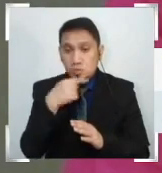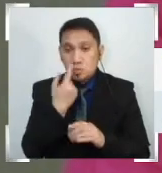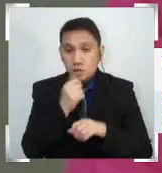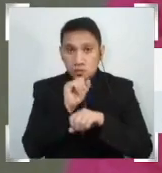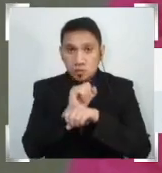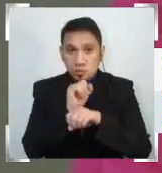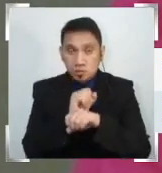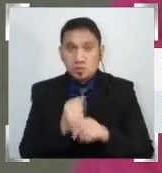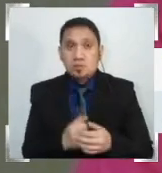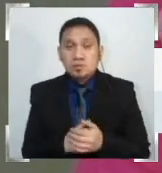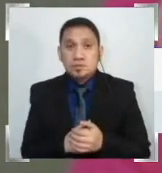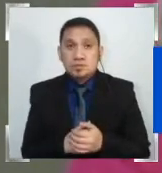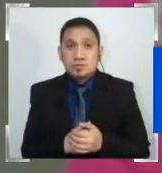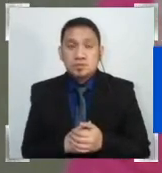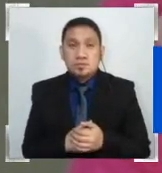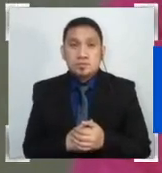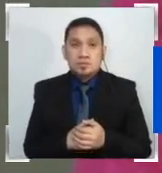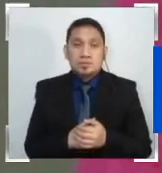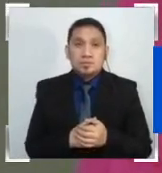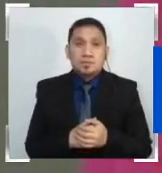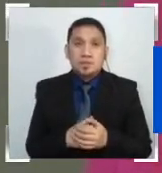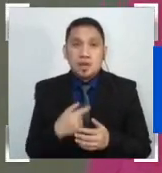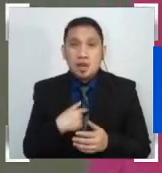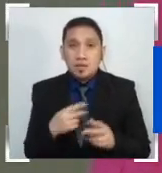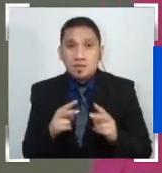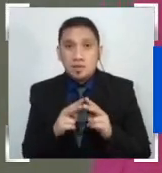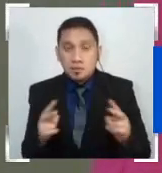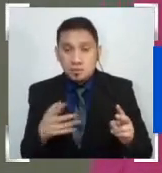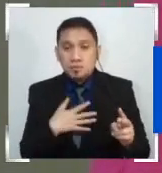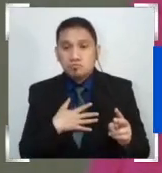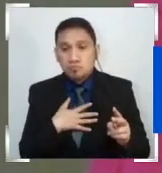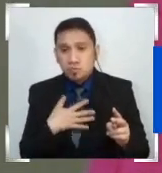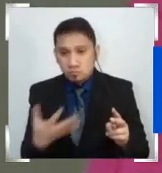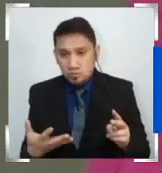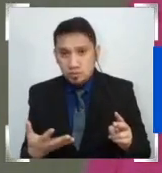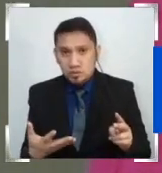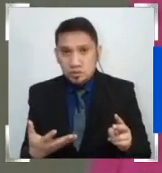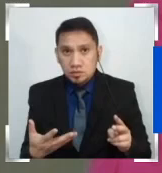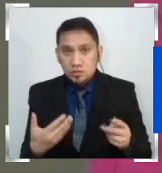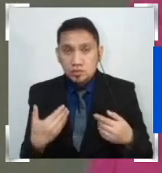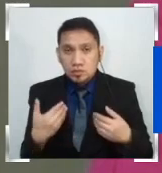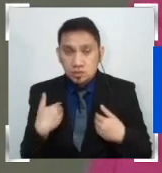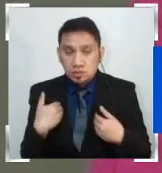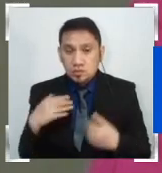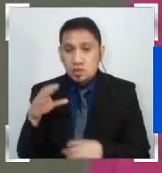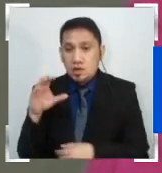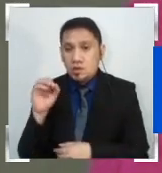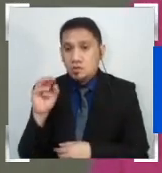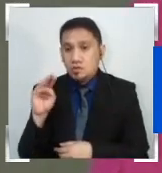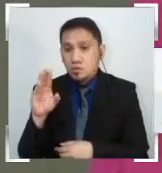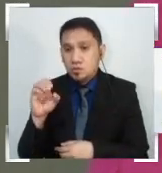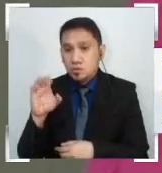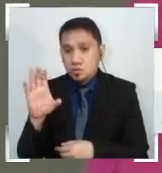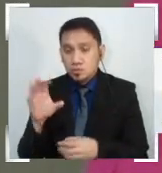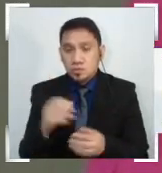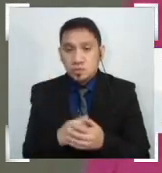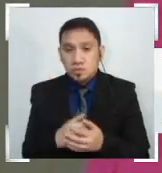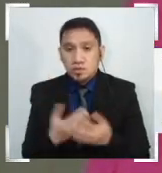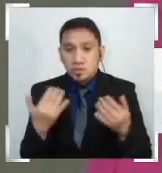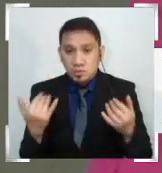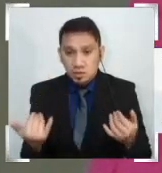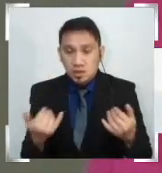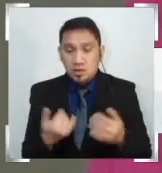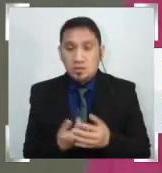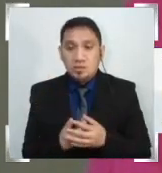very much willing to write COMELEC to petition that COMELEC would put up